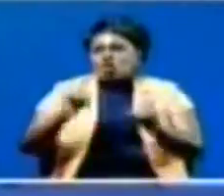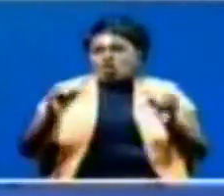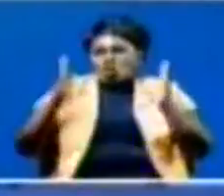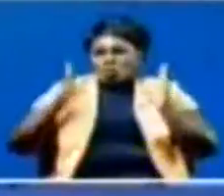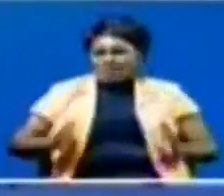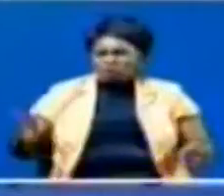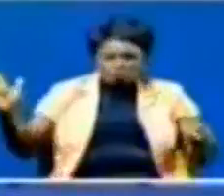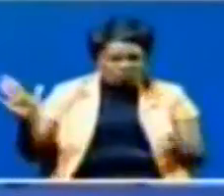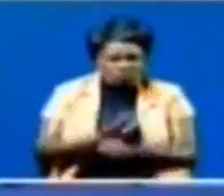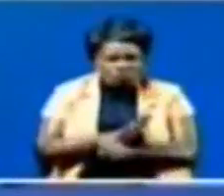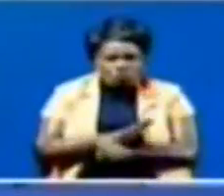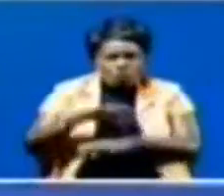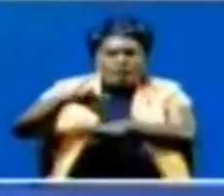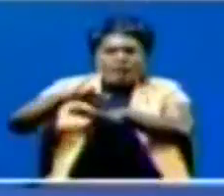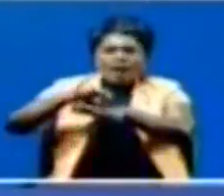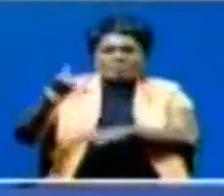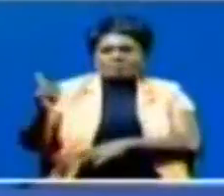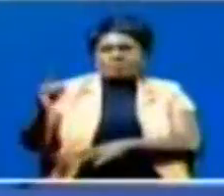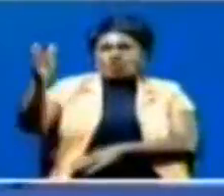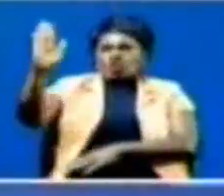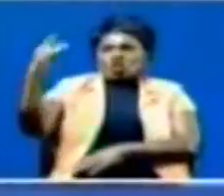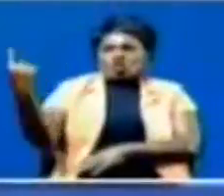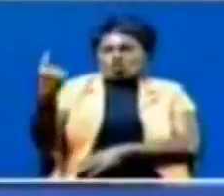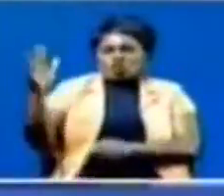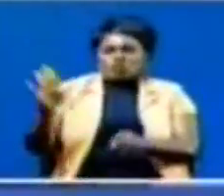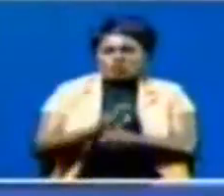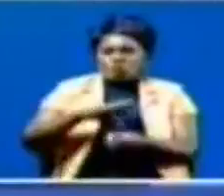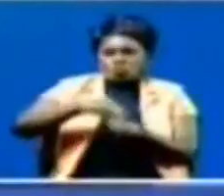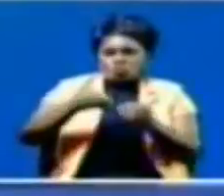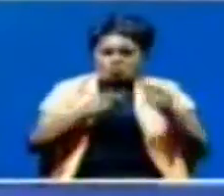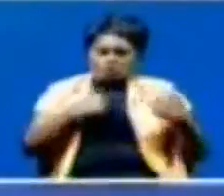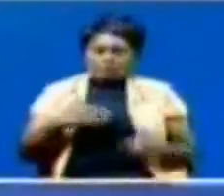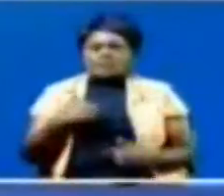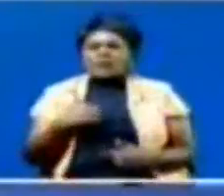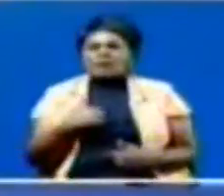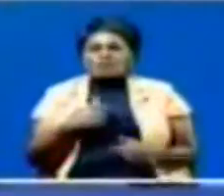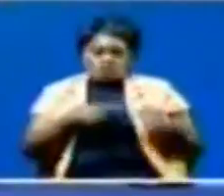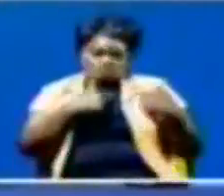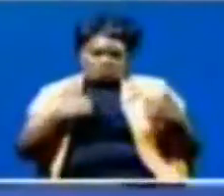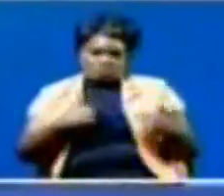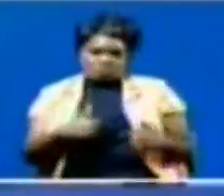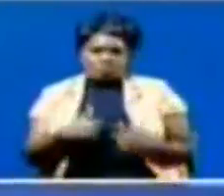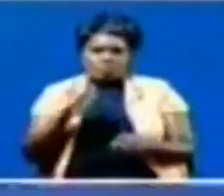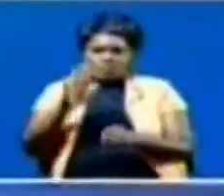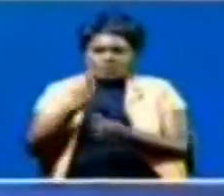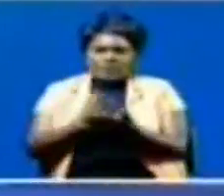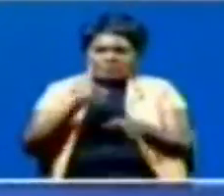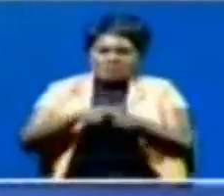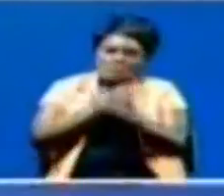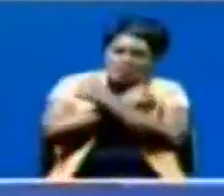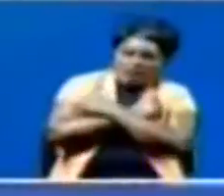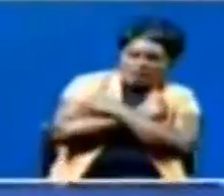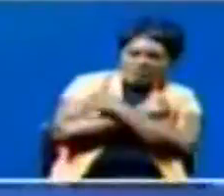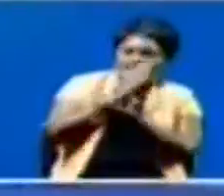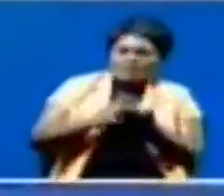mwanadamu aliyekamili hapa chini ya dunia isipokuwa Mwenyezi Mungu peke yake. Naam. Na tuliumbwa na roho. Ndio maana hizi roho hufanya mara nyingine zikapenda,